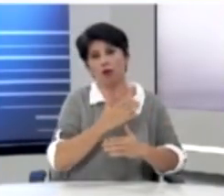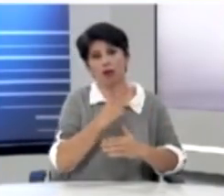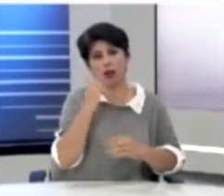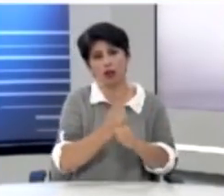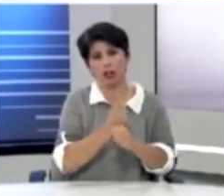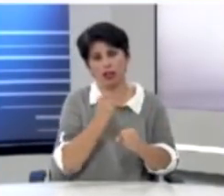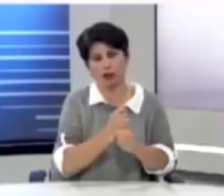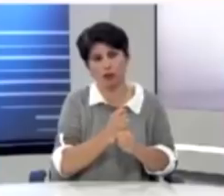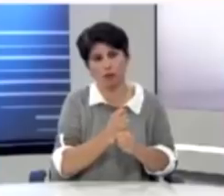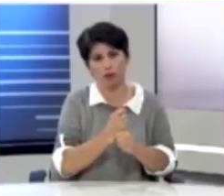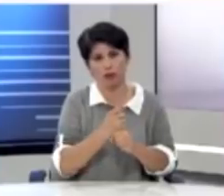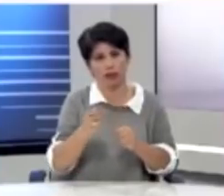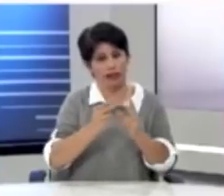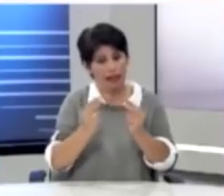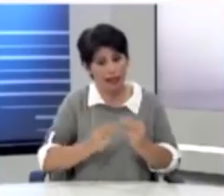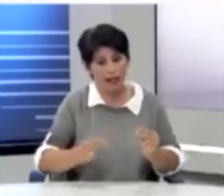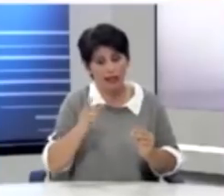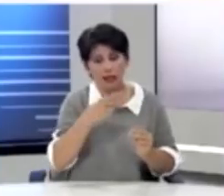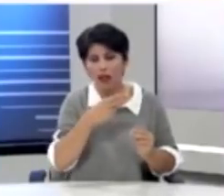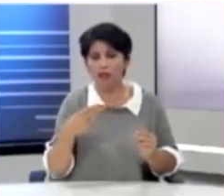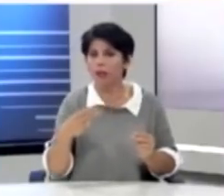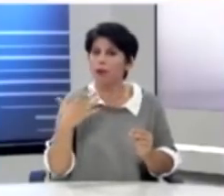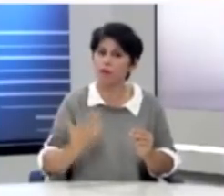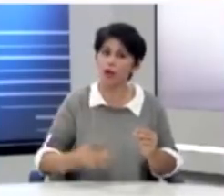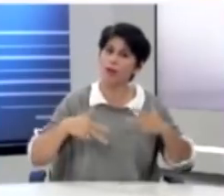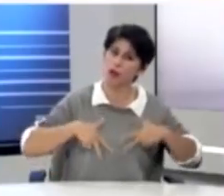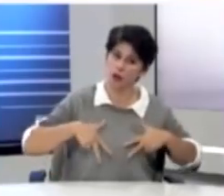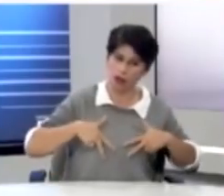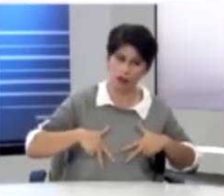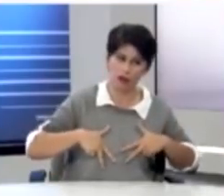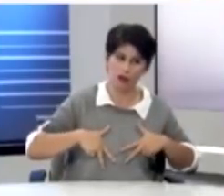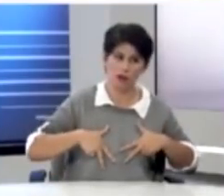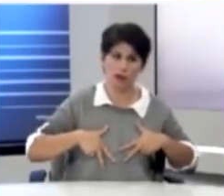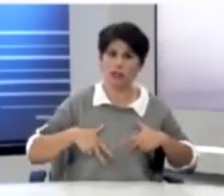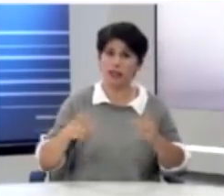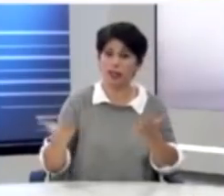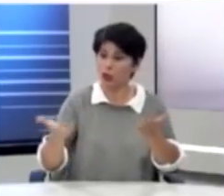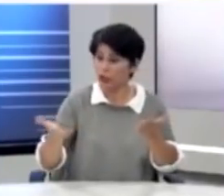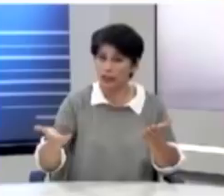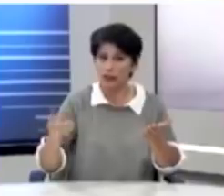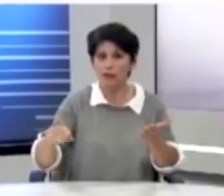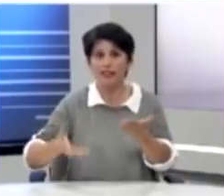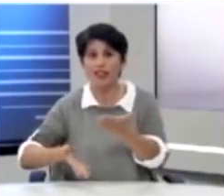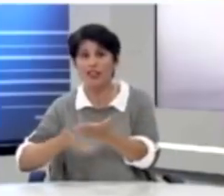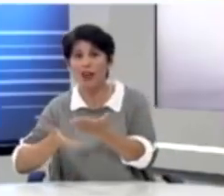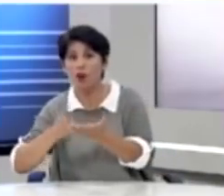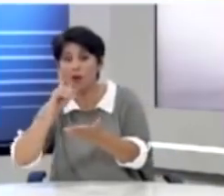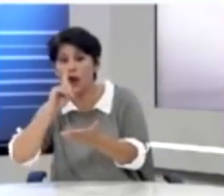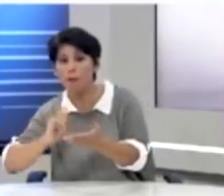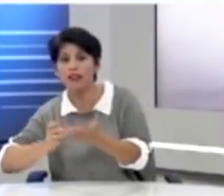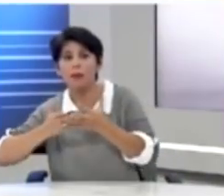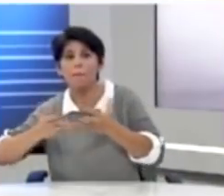ενός εργαζόμενου για να λύσει κάποιο ζήτημα που έχει με το κράτος με τις διευκολύνσεις που απαιτούν